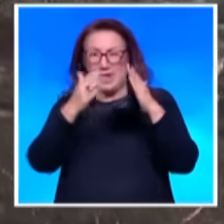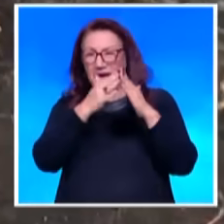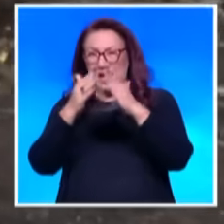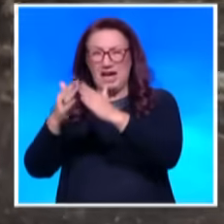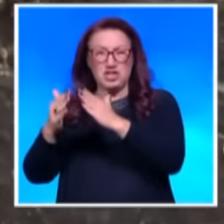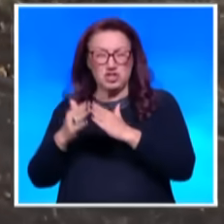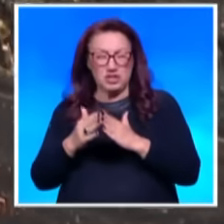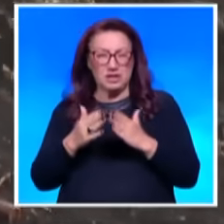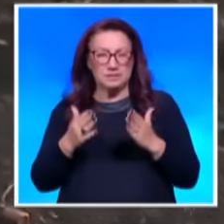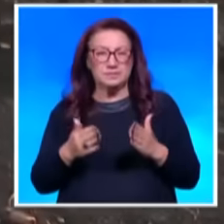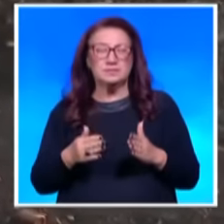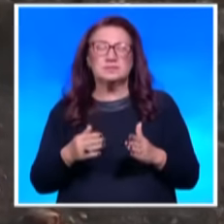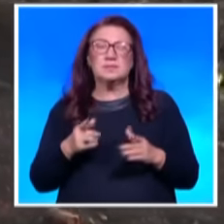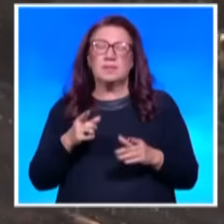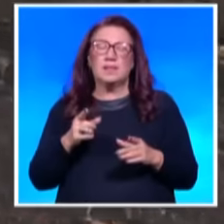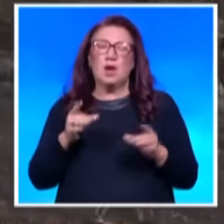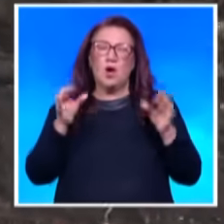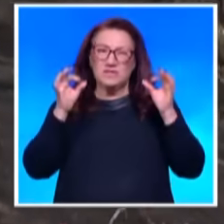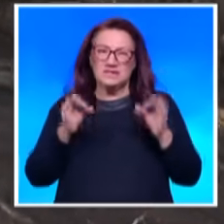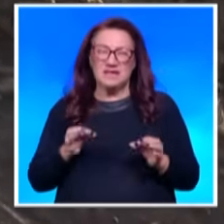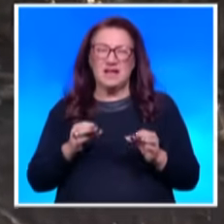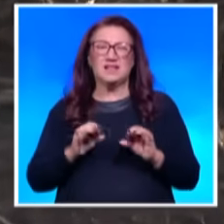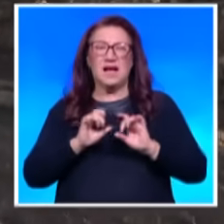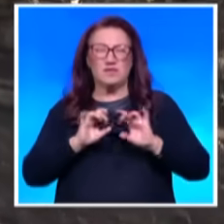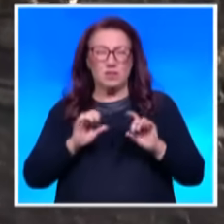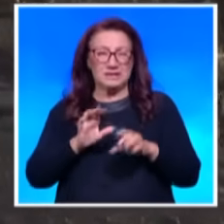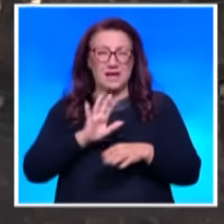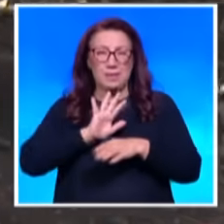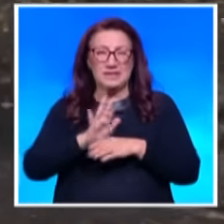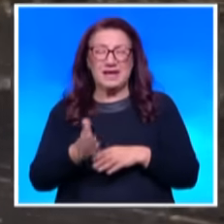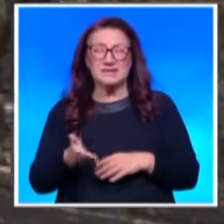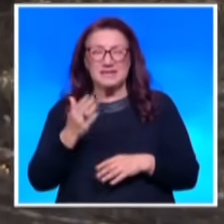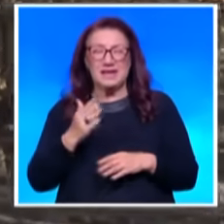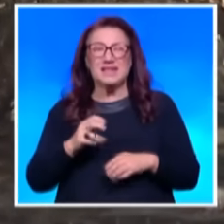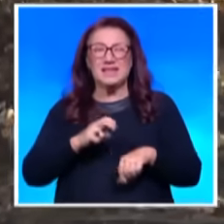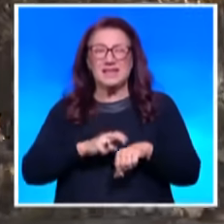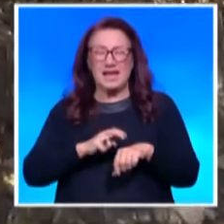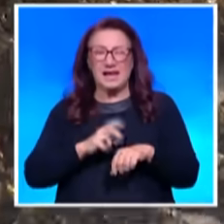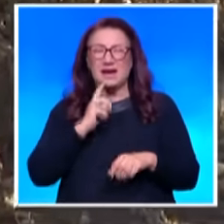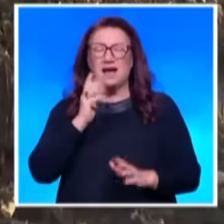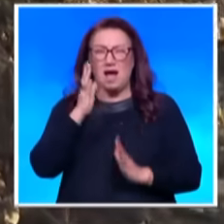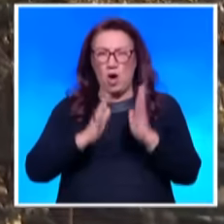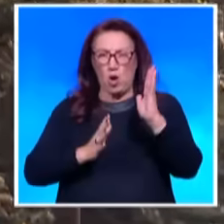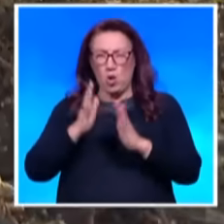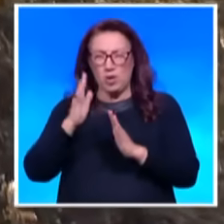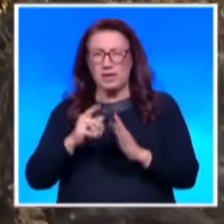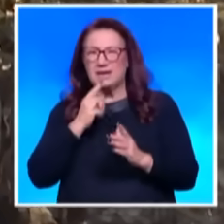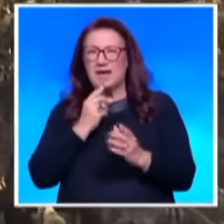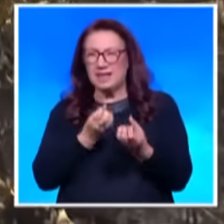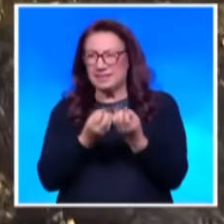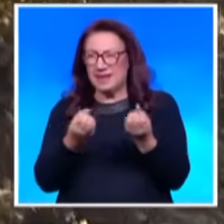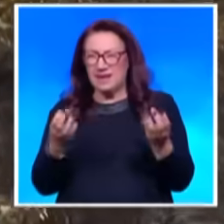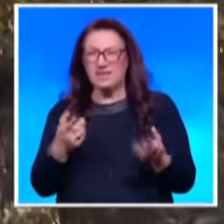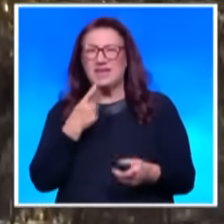По първоначални данни 15 000 декара гори, Борова гора, Треви и Храсти са